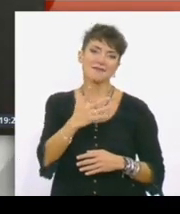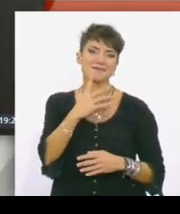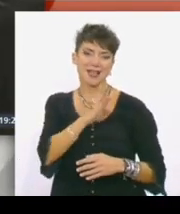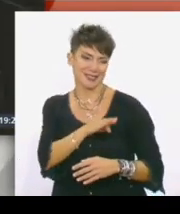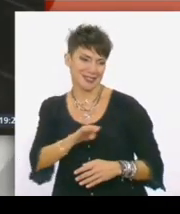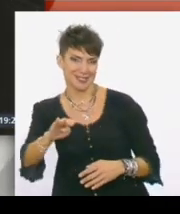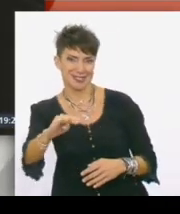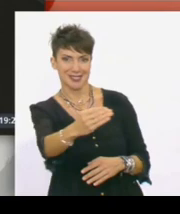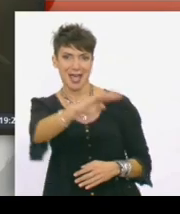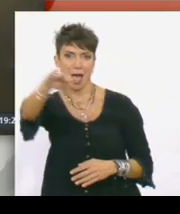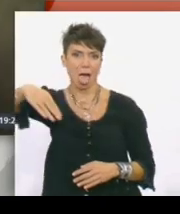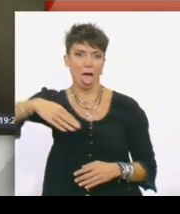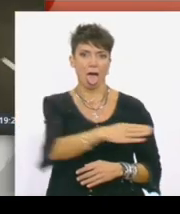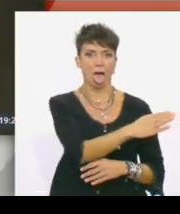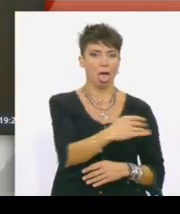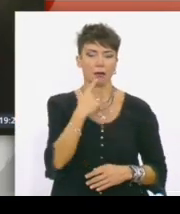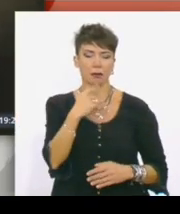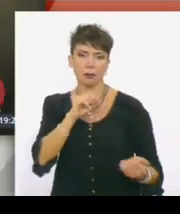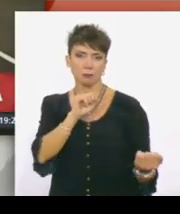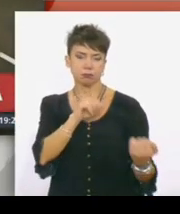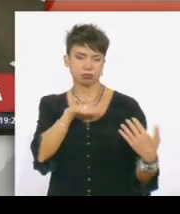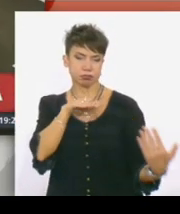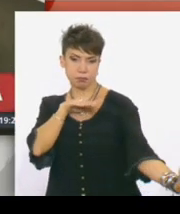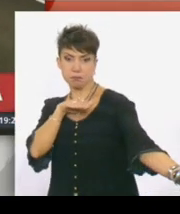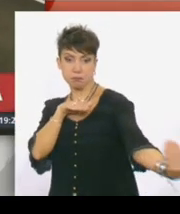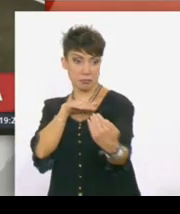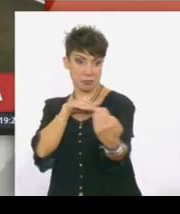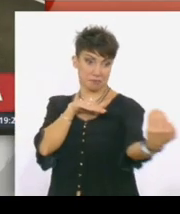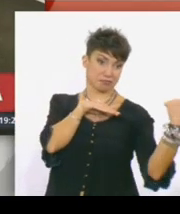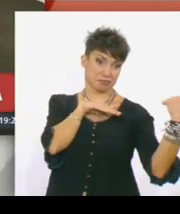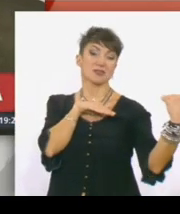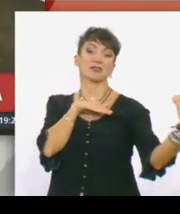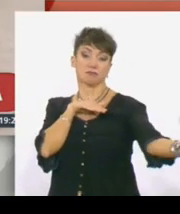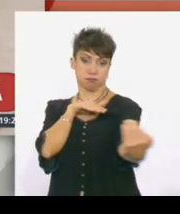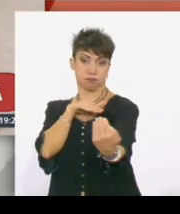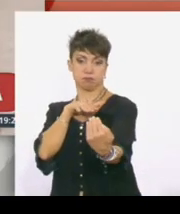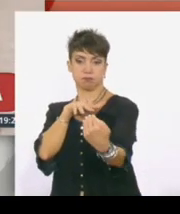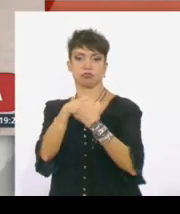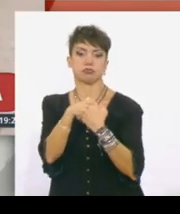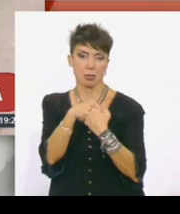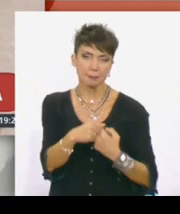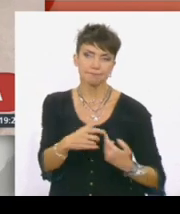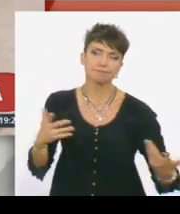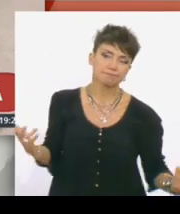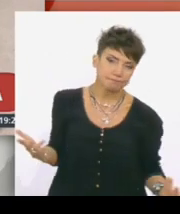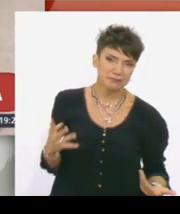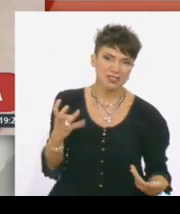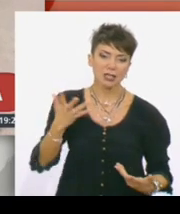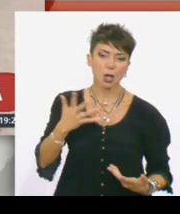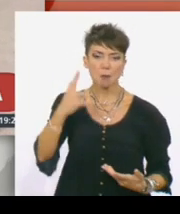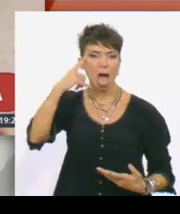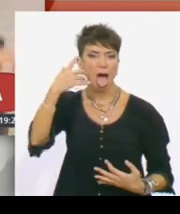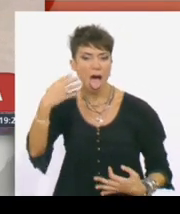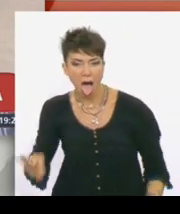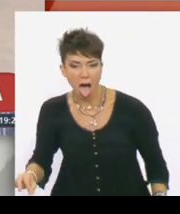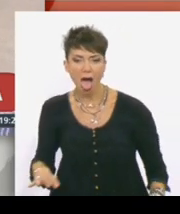στο αντίθετο ρεύμα και συγκρούεται με τοπικά με τον γκρι αυτοκίνητο που οδηγούσε ένας 40χρονος. Μάλλον αφαιρέθηκε